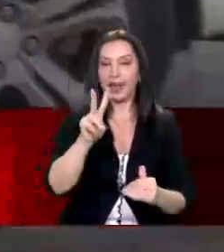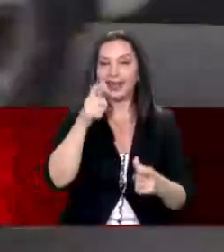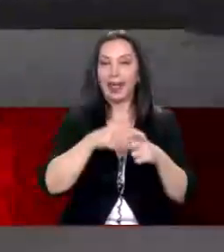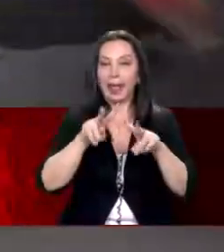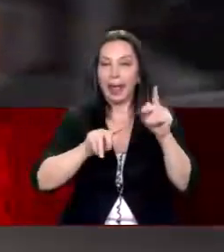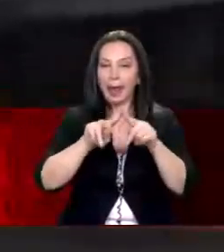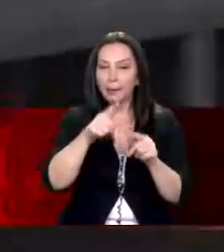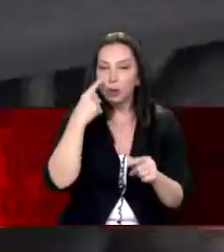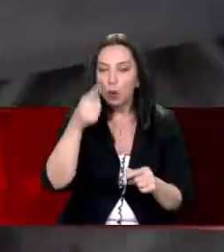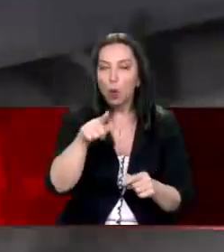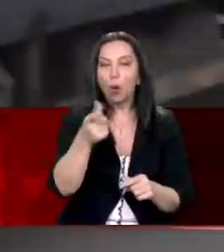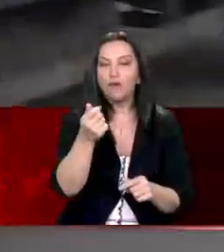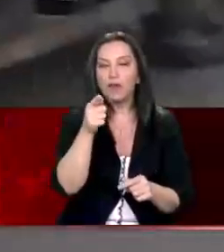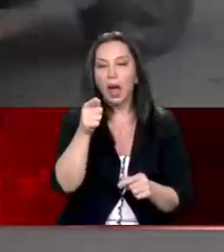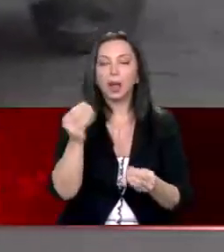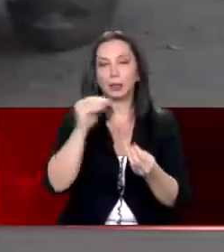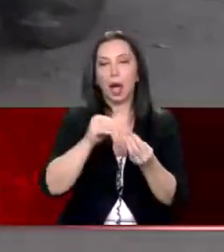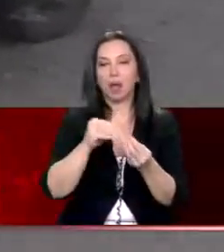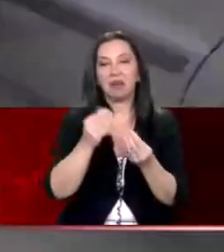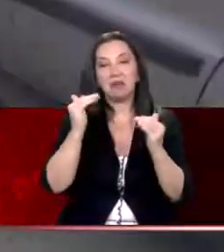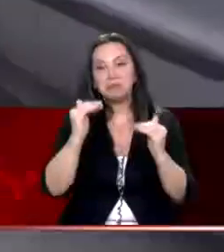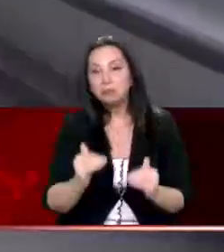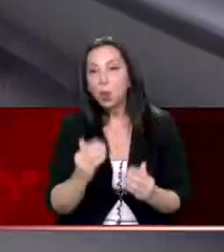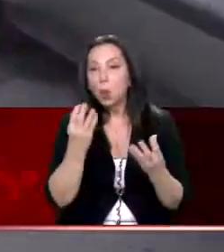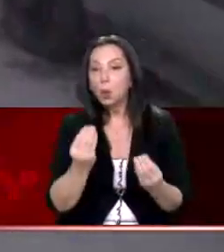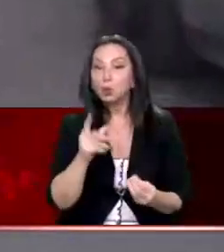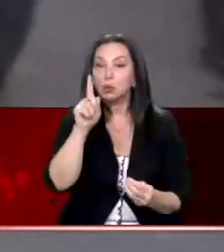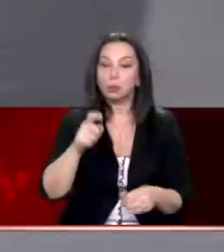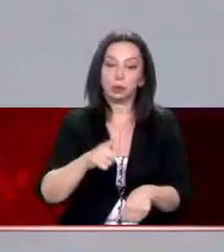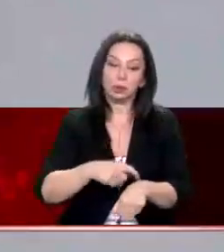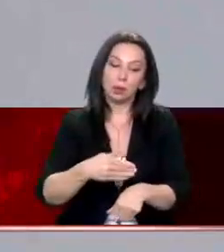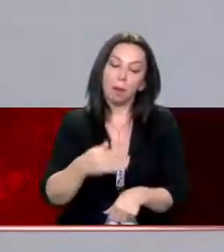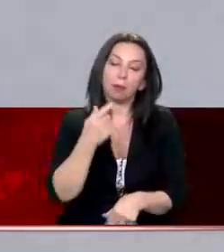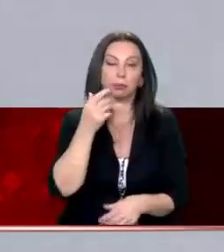operasyonu o fiyatları daha da aşağı çeker mi? Bunu da zaman gösterecek.